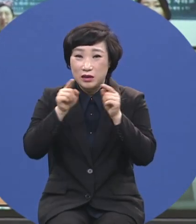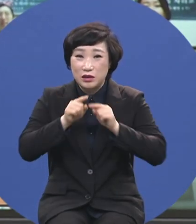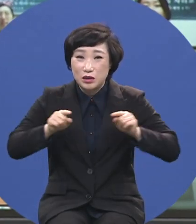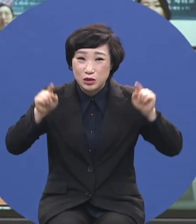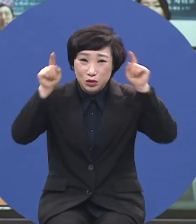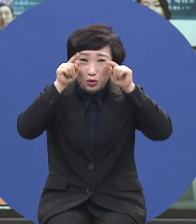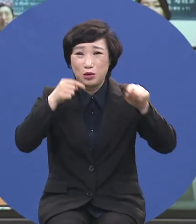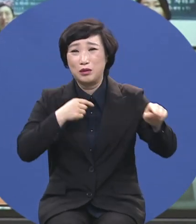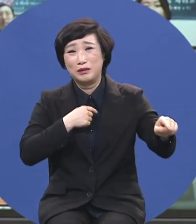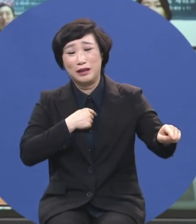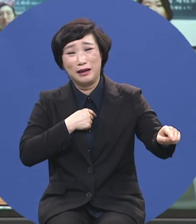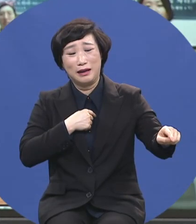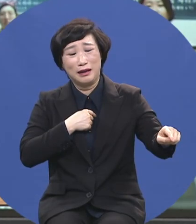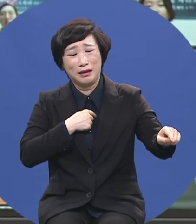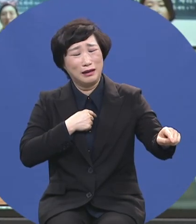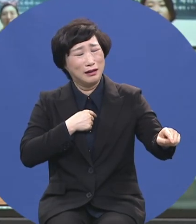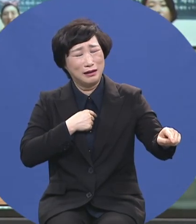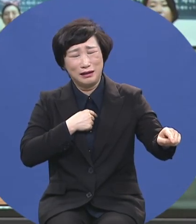지옥이라는